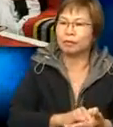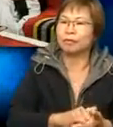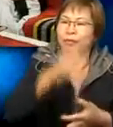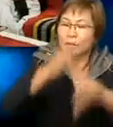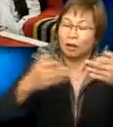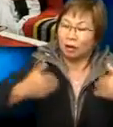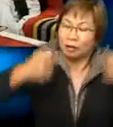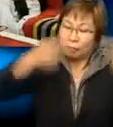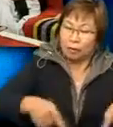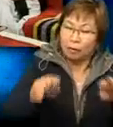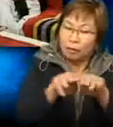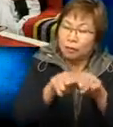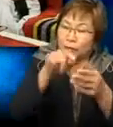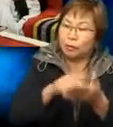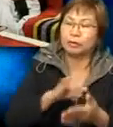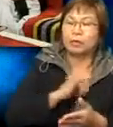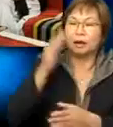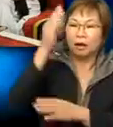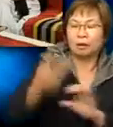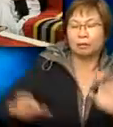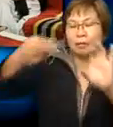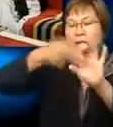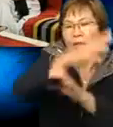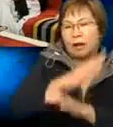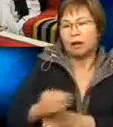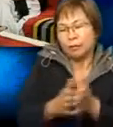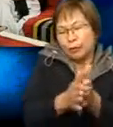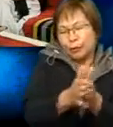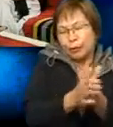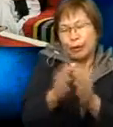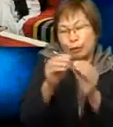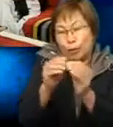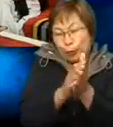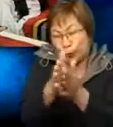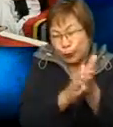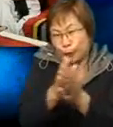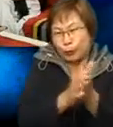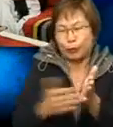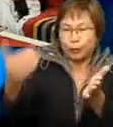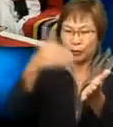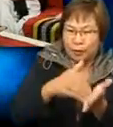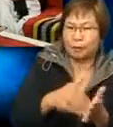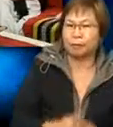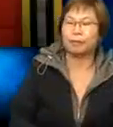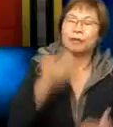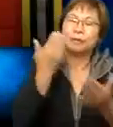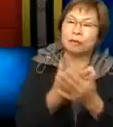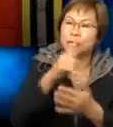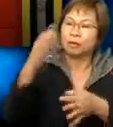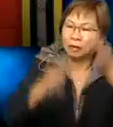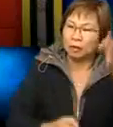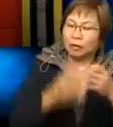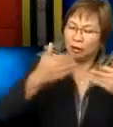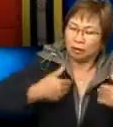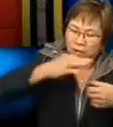ini, jika ada pertandingan seumpama ini, saya akan menyertainya dan akan berusaha dengan lebih bersungguh-sungguh lagi. Baguslah